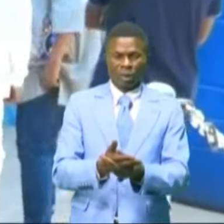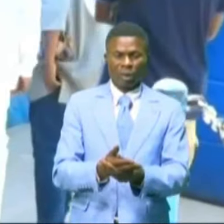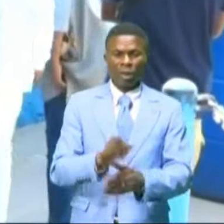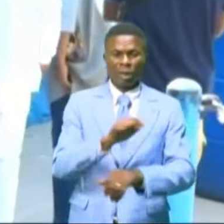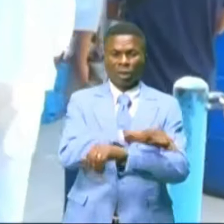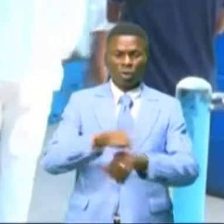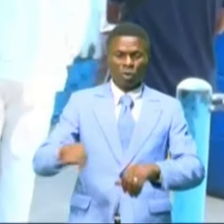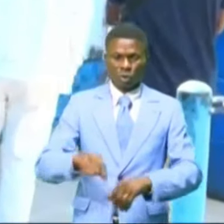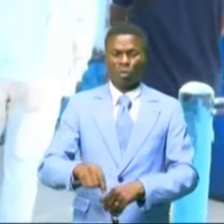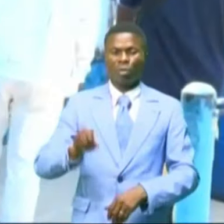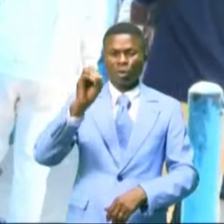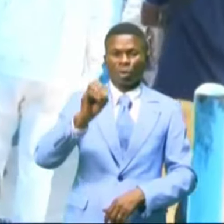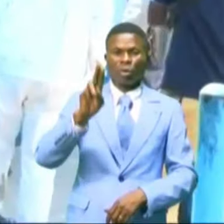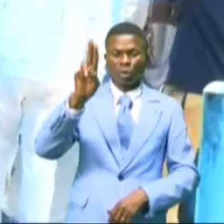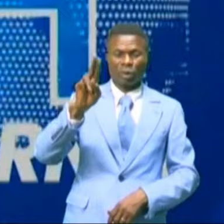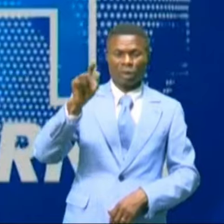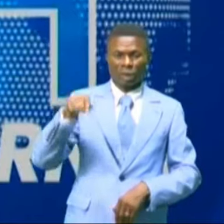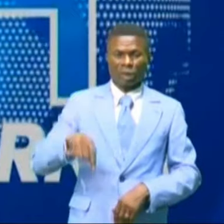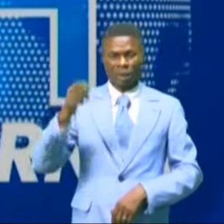de la MONUSCO à Kinshasa.